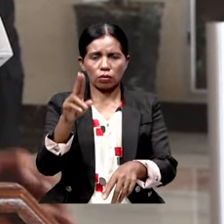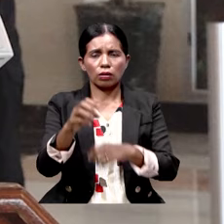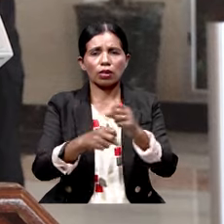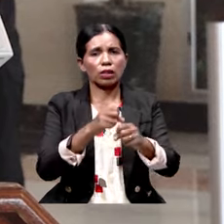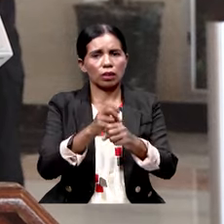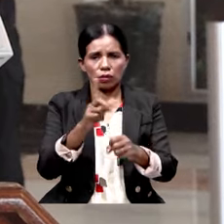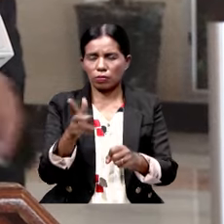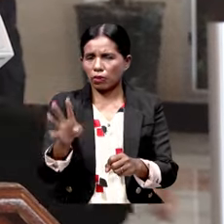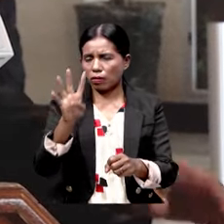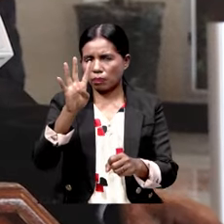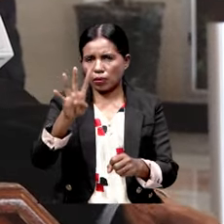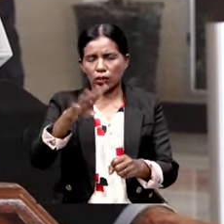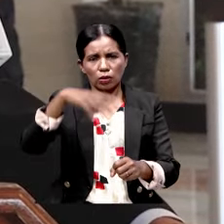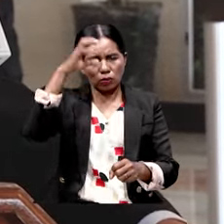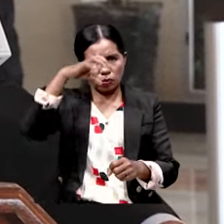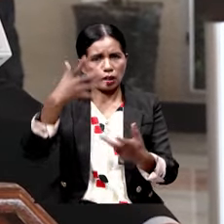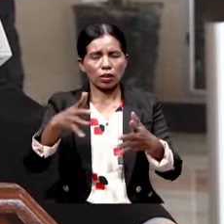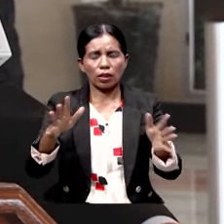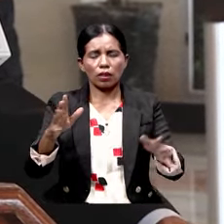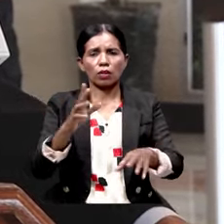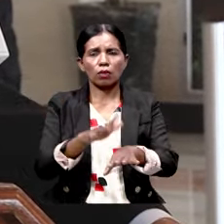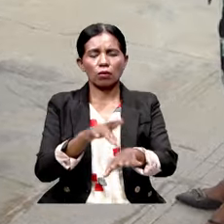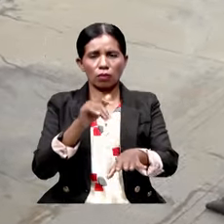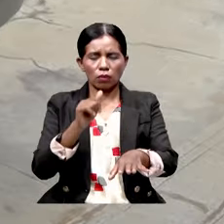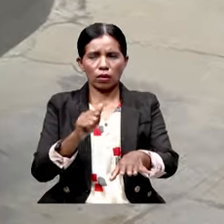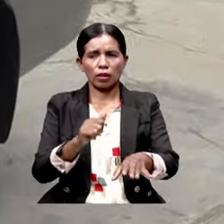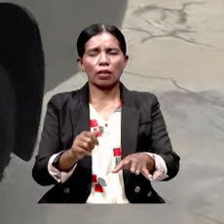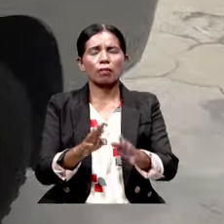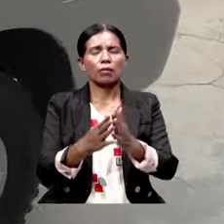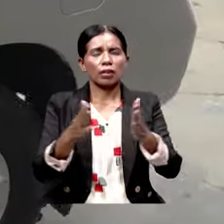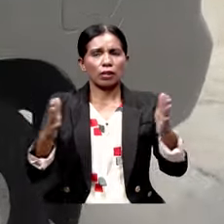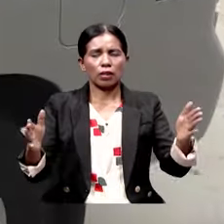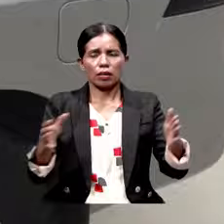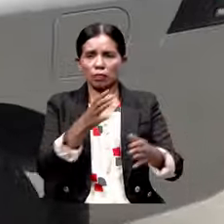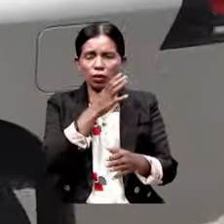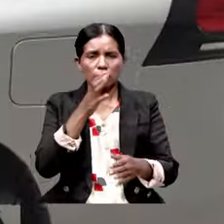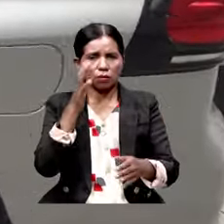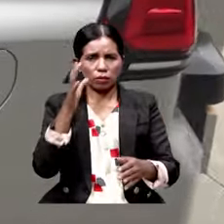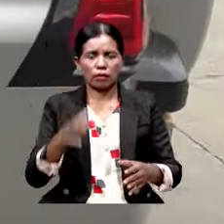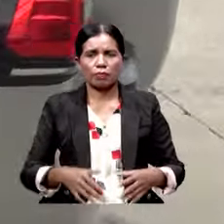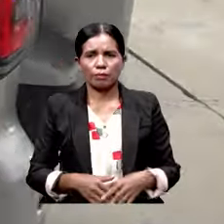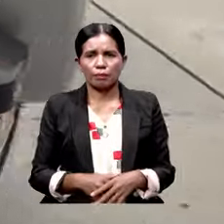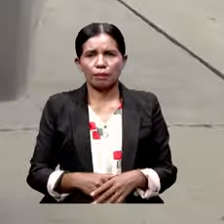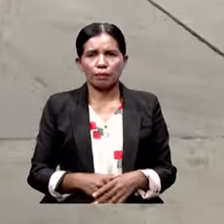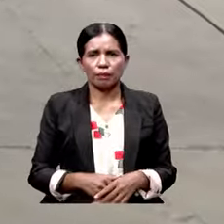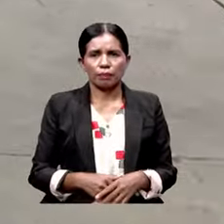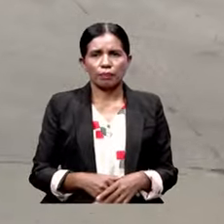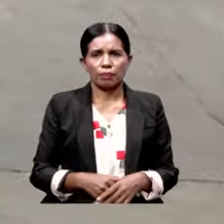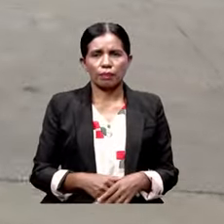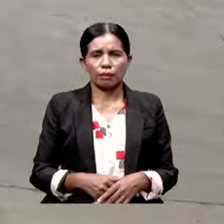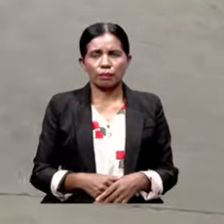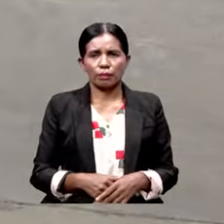resingat El Nino sei afeta makas ba agrikultura. Jonico Vicente, Adair Tismenes, ZMN.